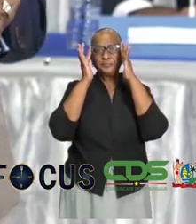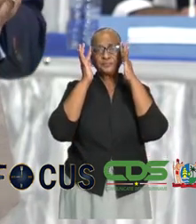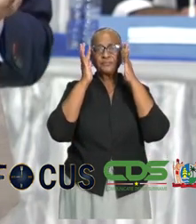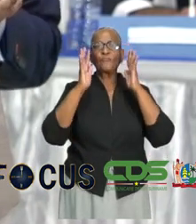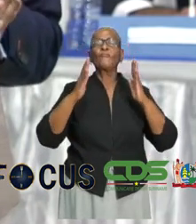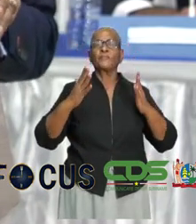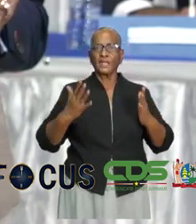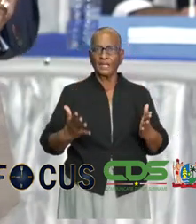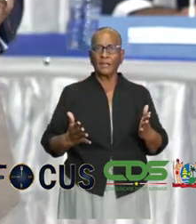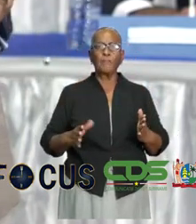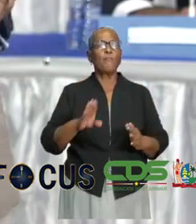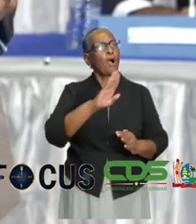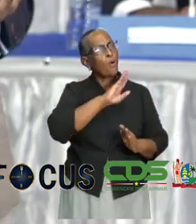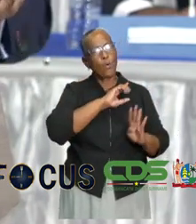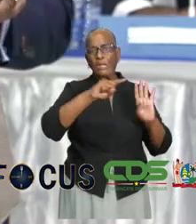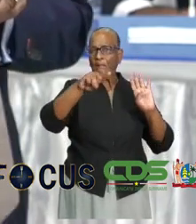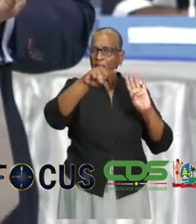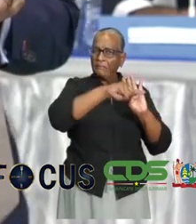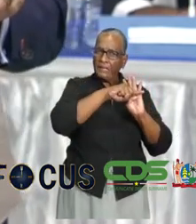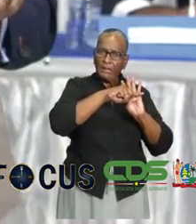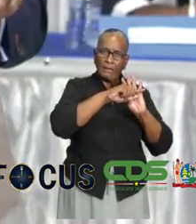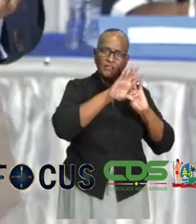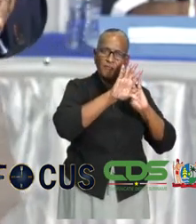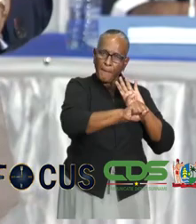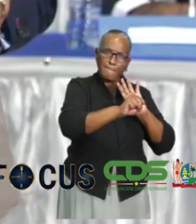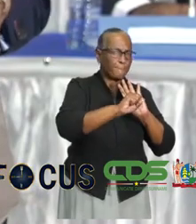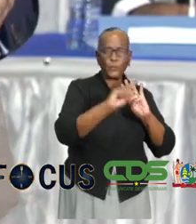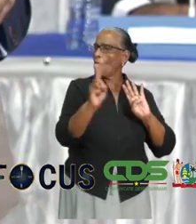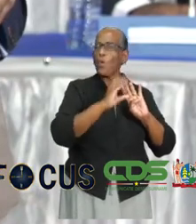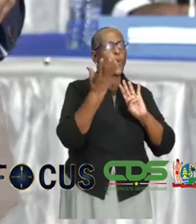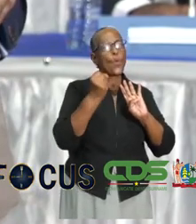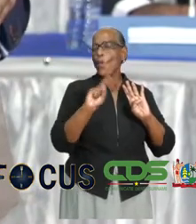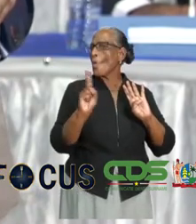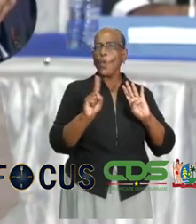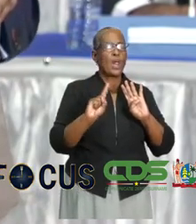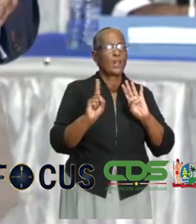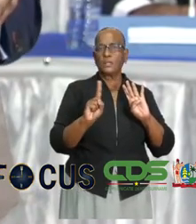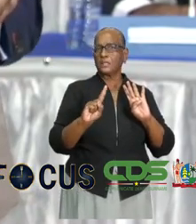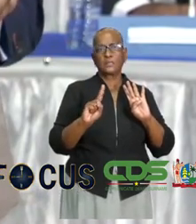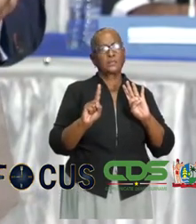Maar dat gewoon ook geen negatieve impact heeft naar onze